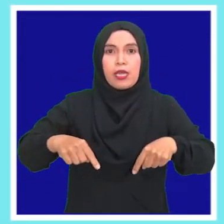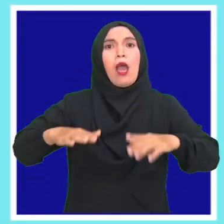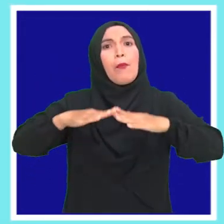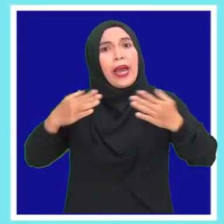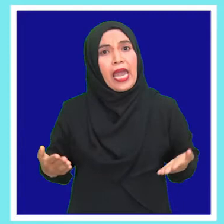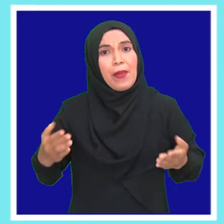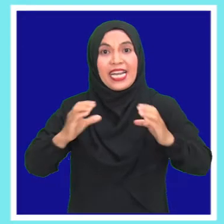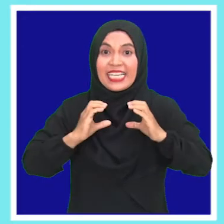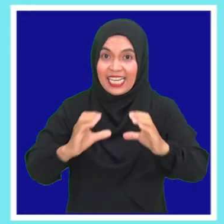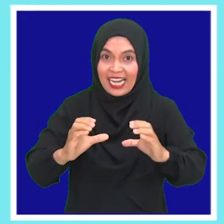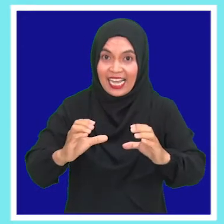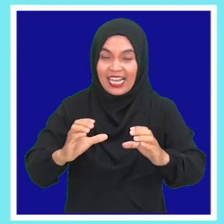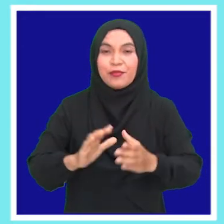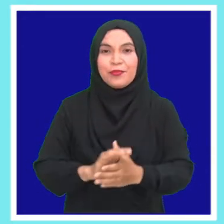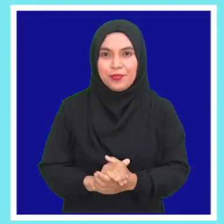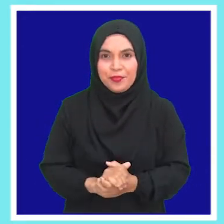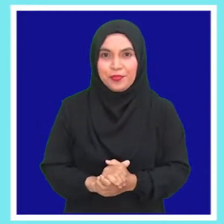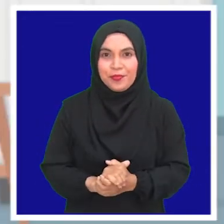Bagaimana caranya?